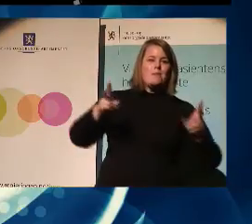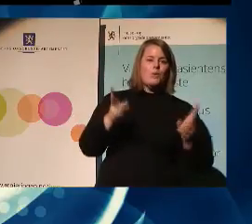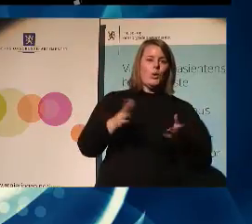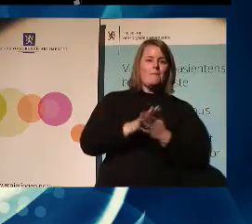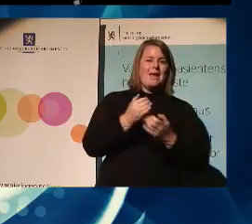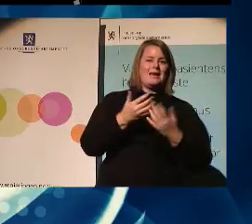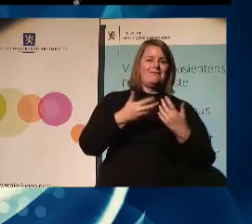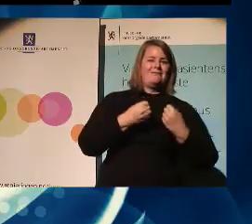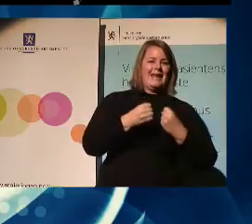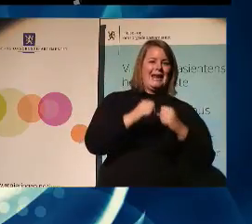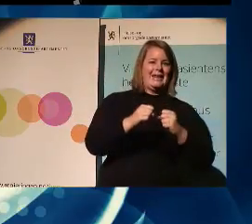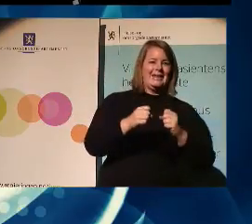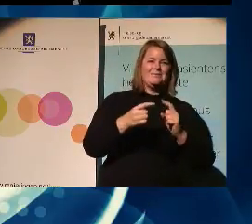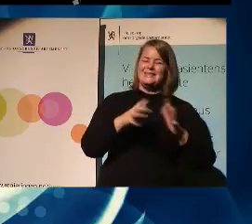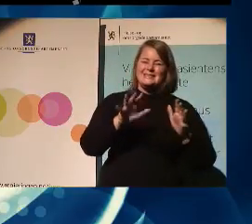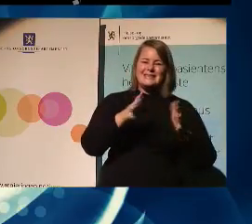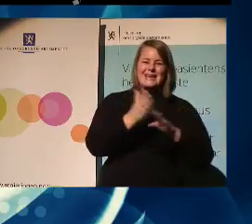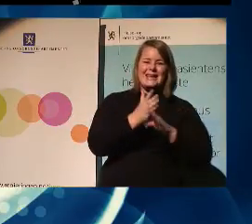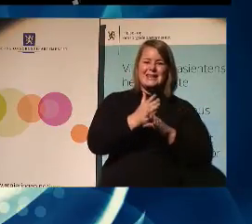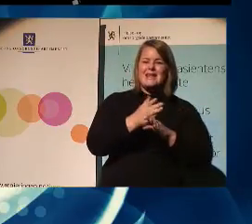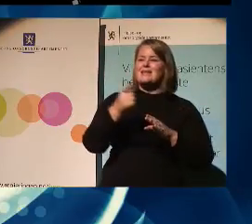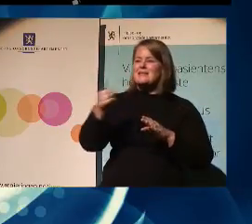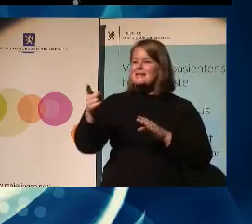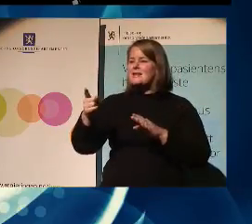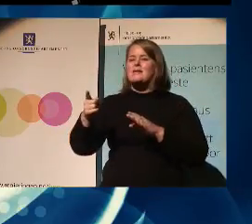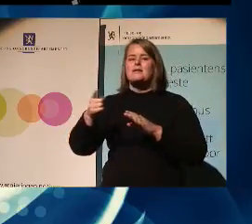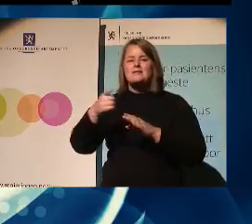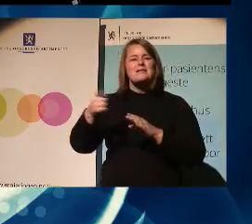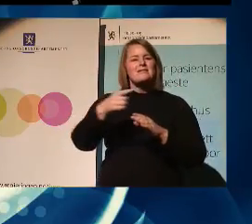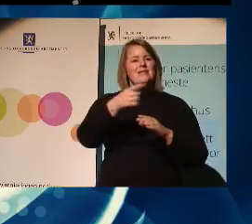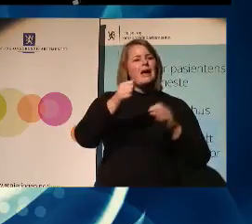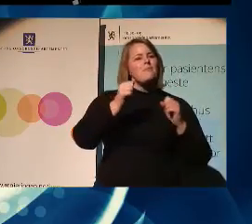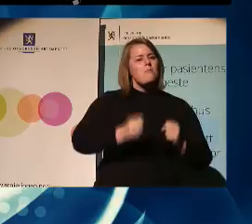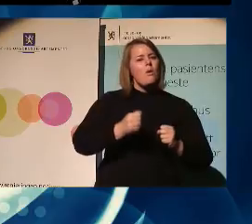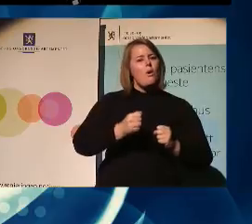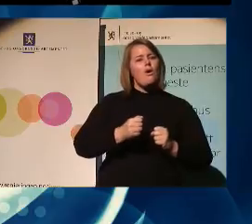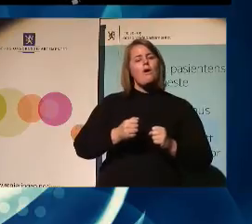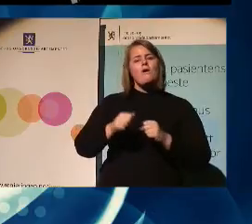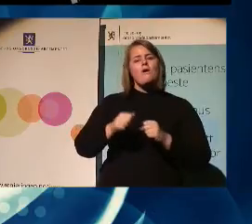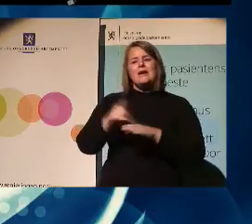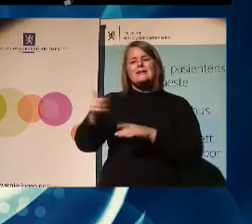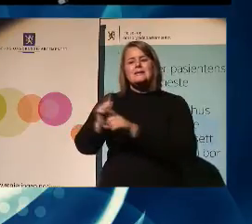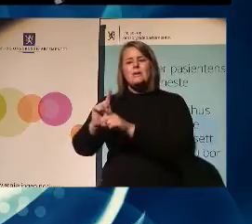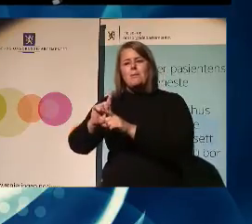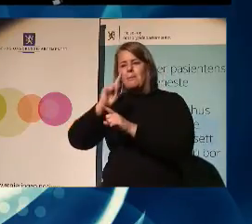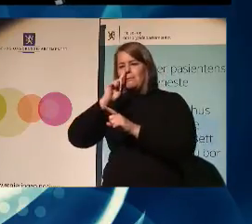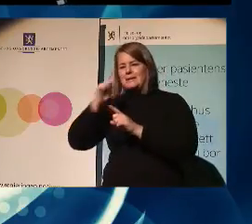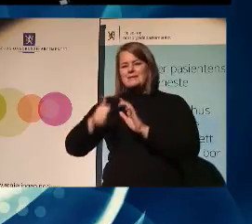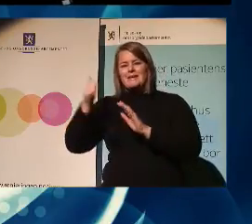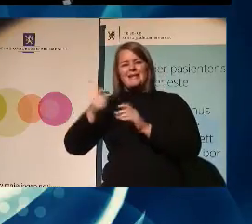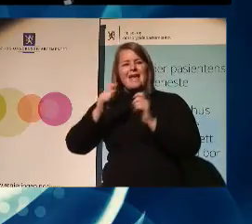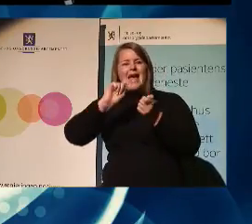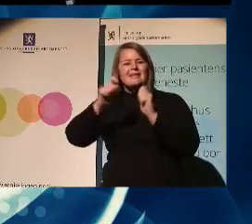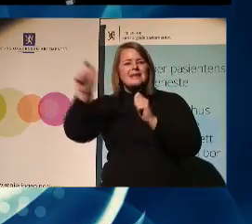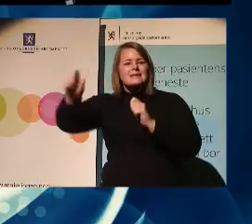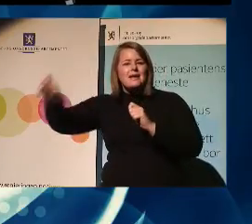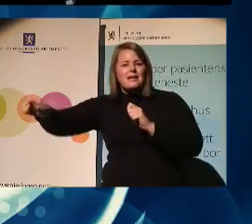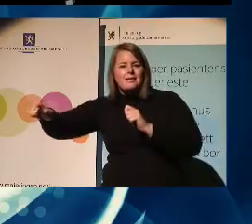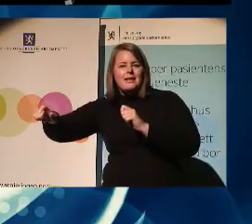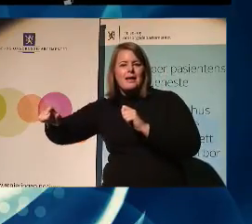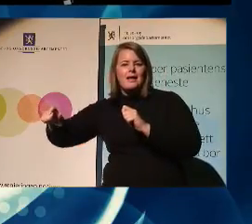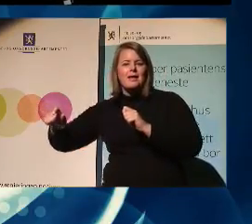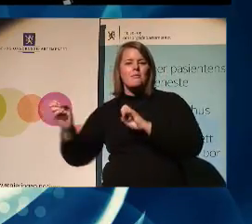brukermedvirkning, og dere vil oppleve brukerne i ryggen på dere som de viktigste endringsagentene til å få til nye ting. Eller for å si det